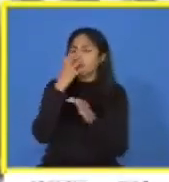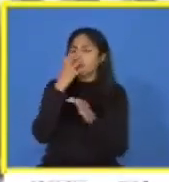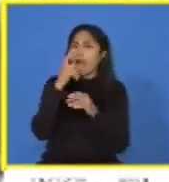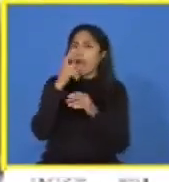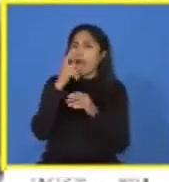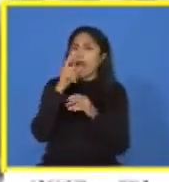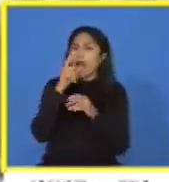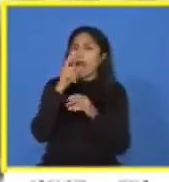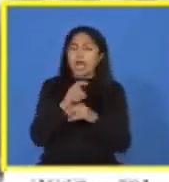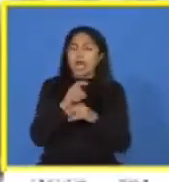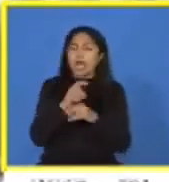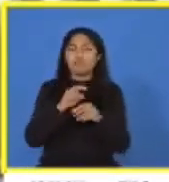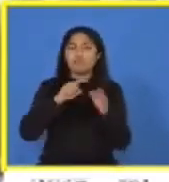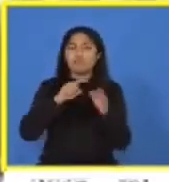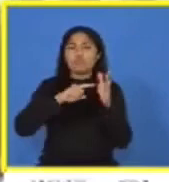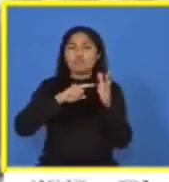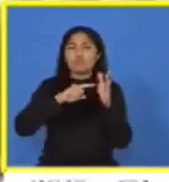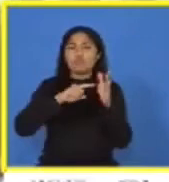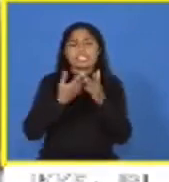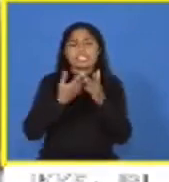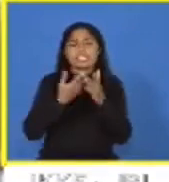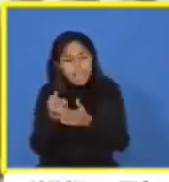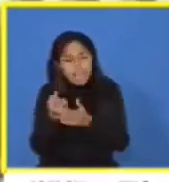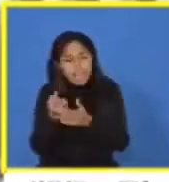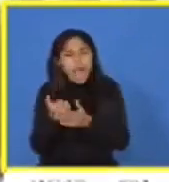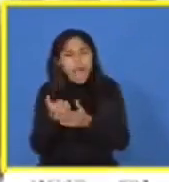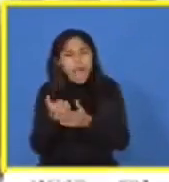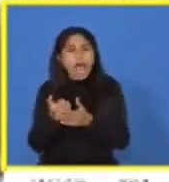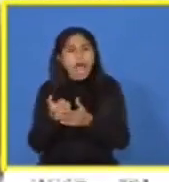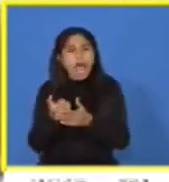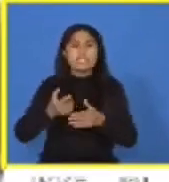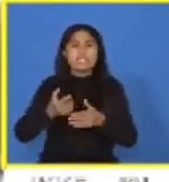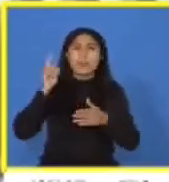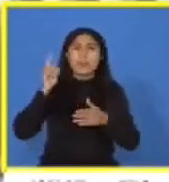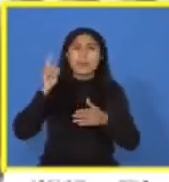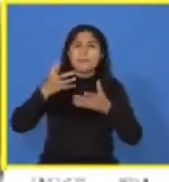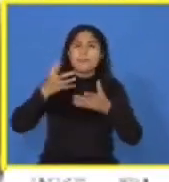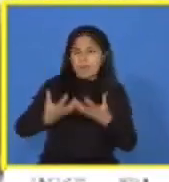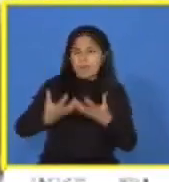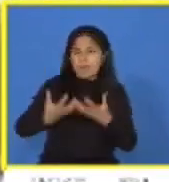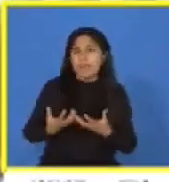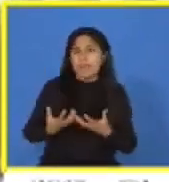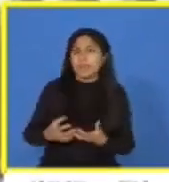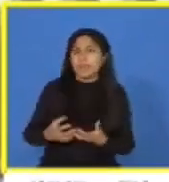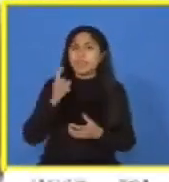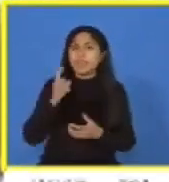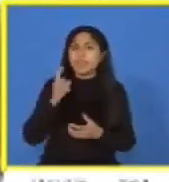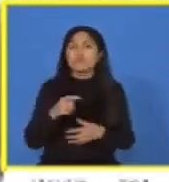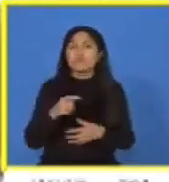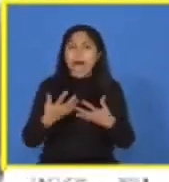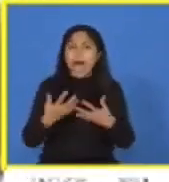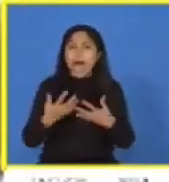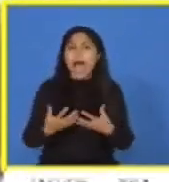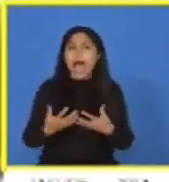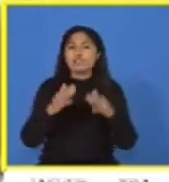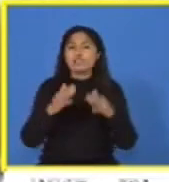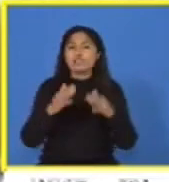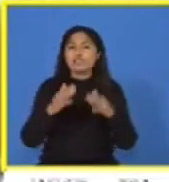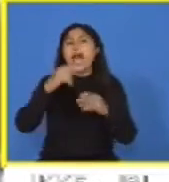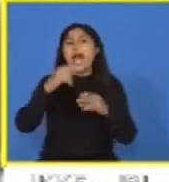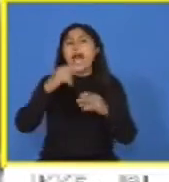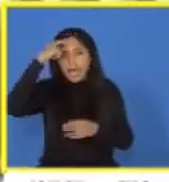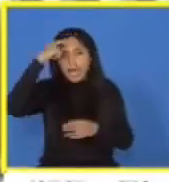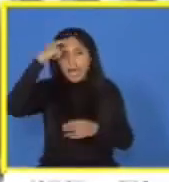dari sedang sampai dengan berat. Jadi tentunya itu akan ada di rumah sakit.